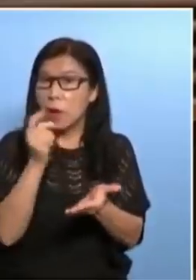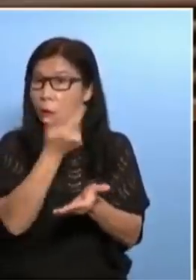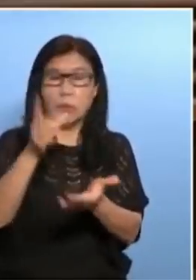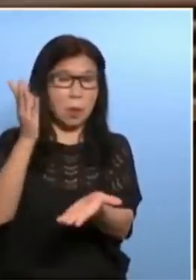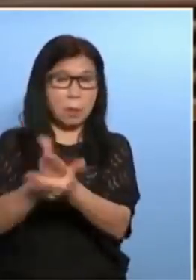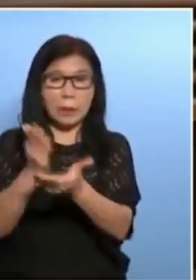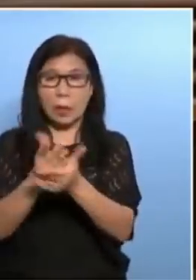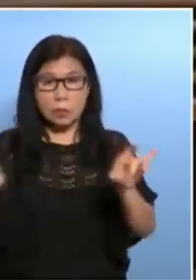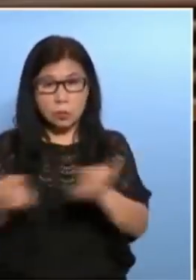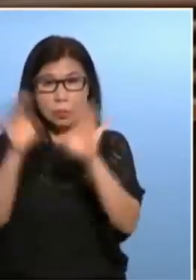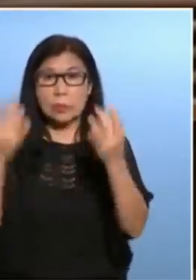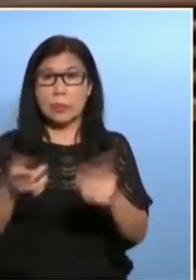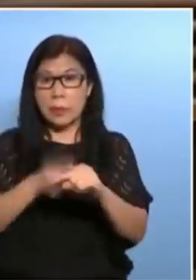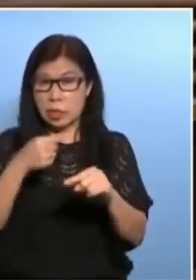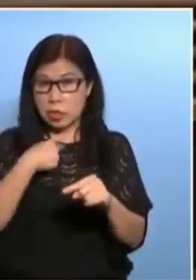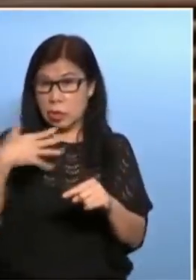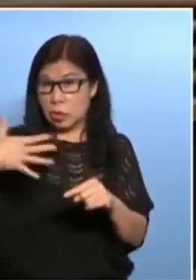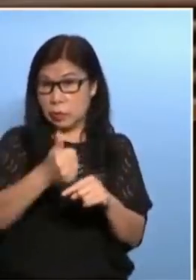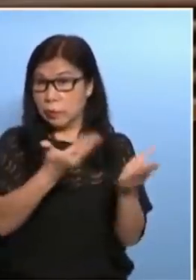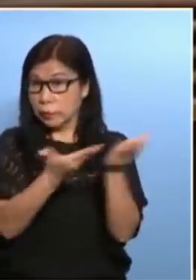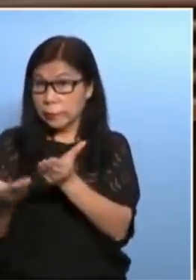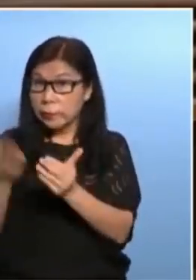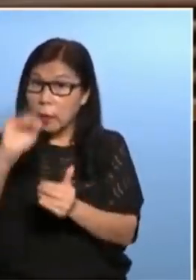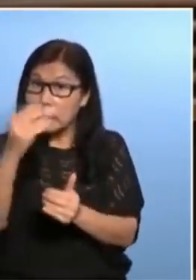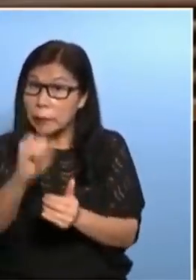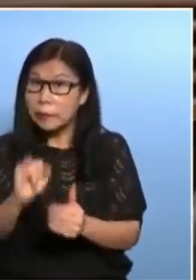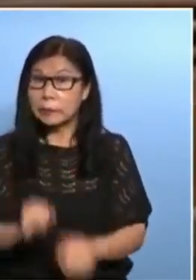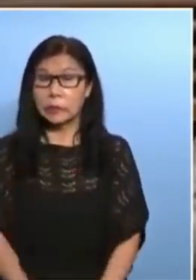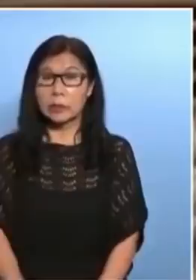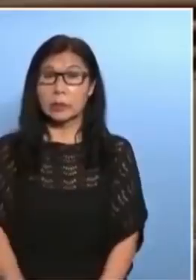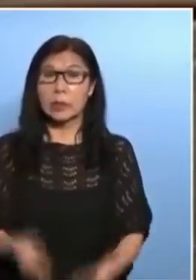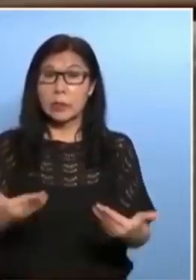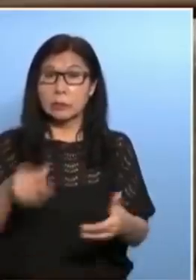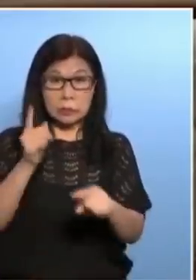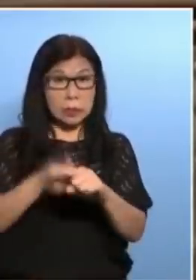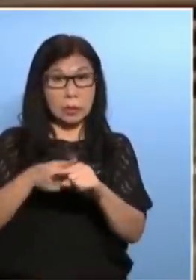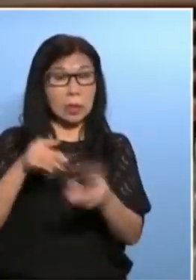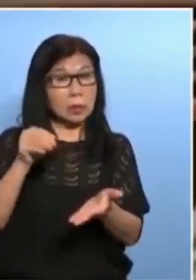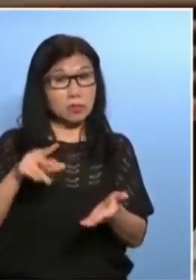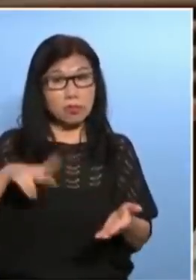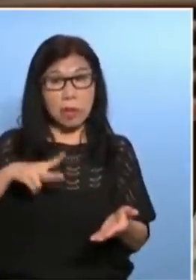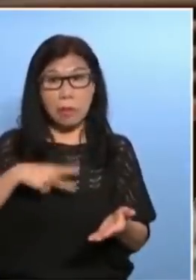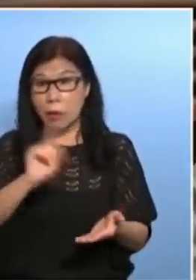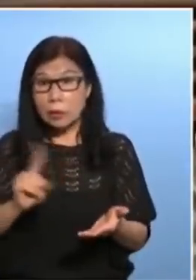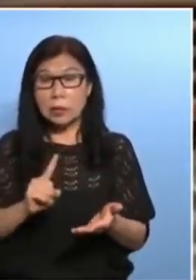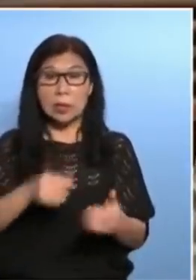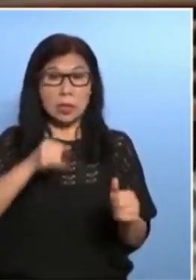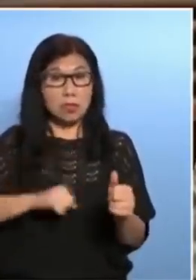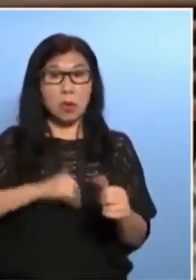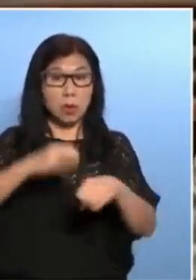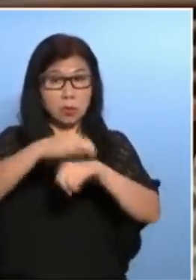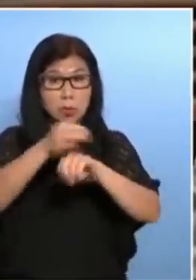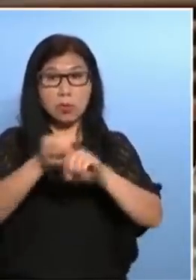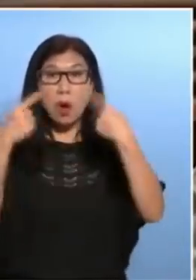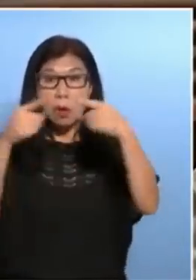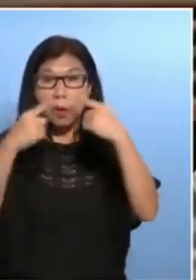我相信必然係主席所容許嘅話。而實際上係咩？呢個令侮辱國歌